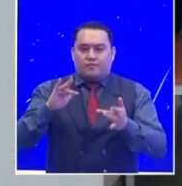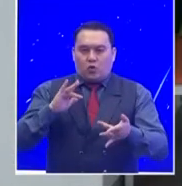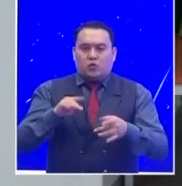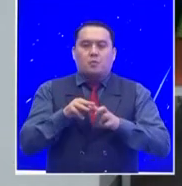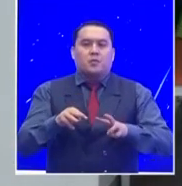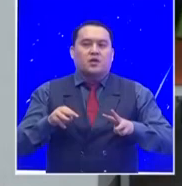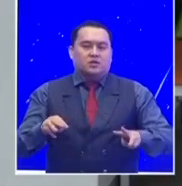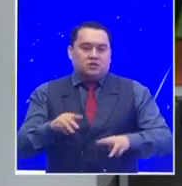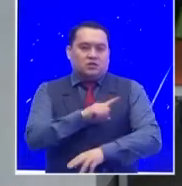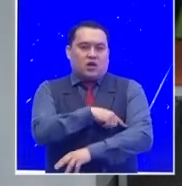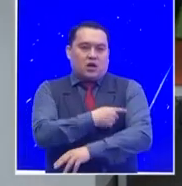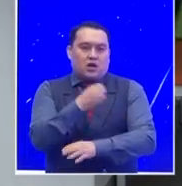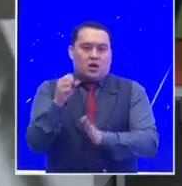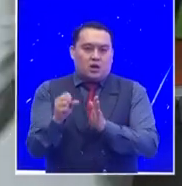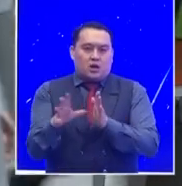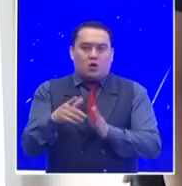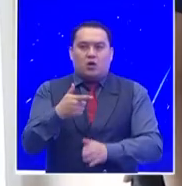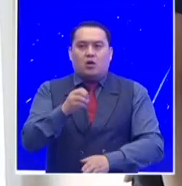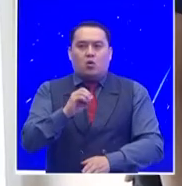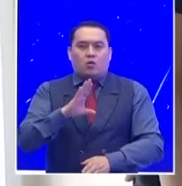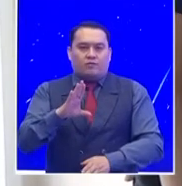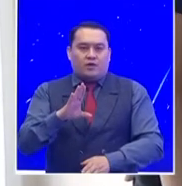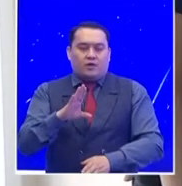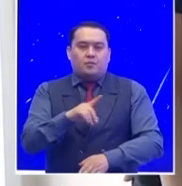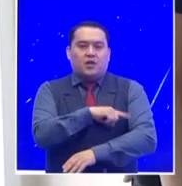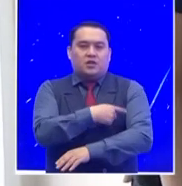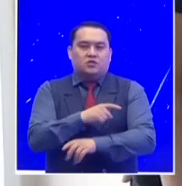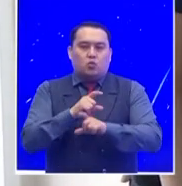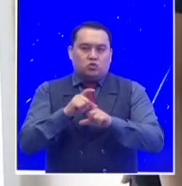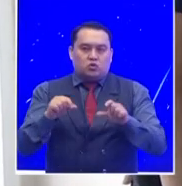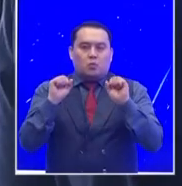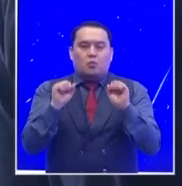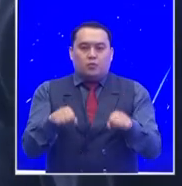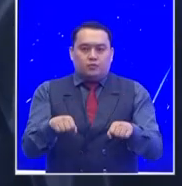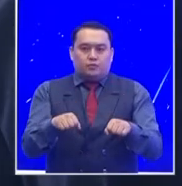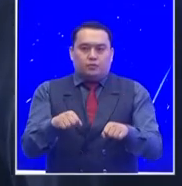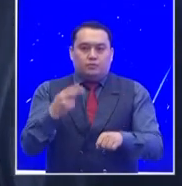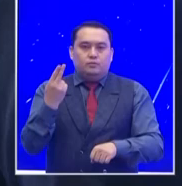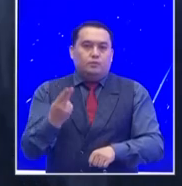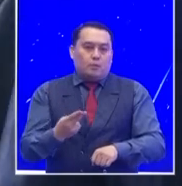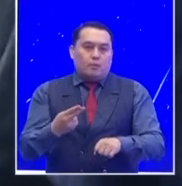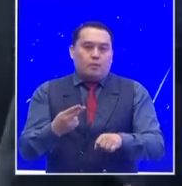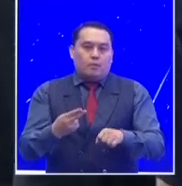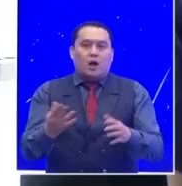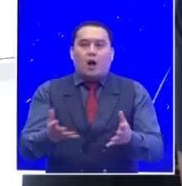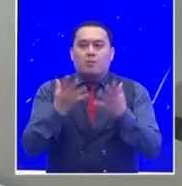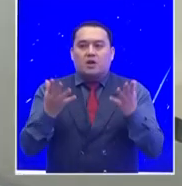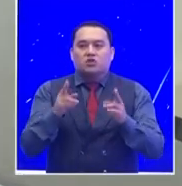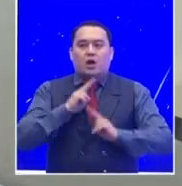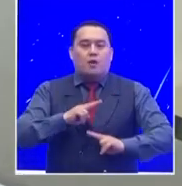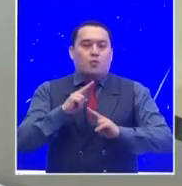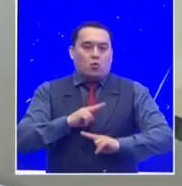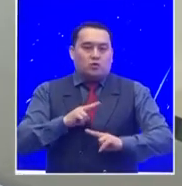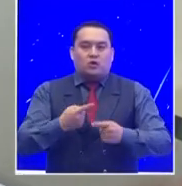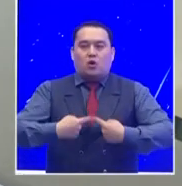Министерство здравоохранения, электронный портал ЕГОВ, через плагины в медицинских учреждениях. К слову, цифровизация значительно облегчила работу в